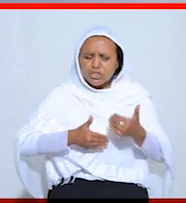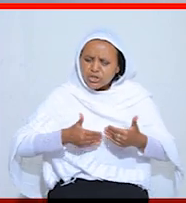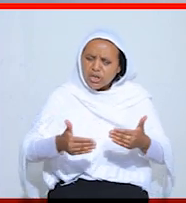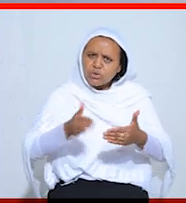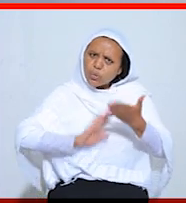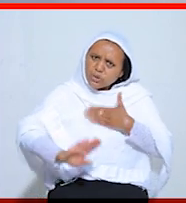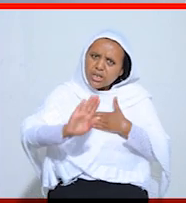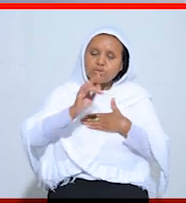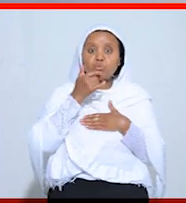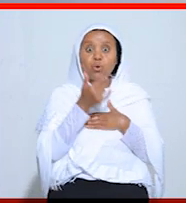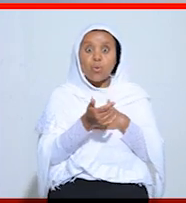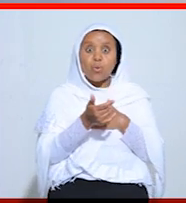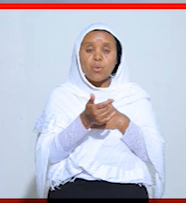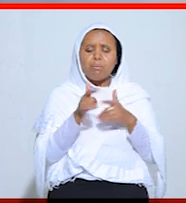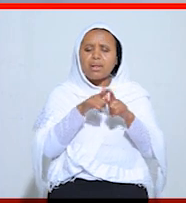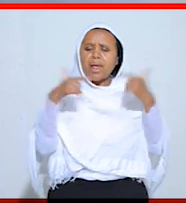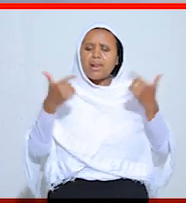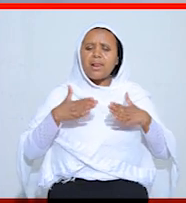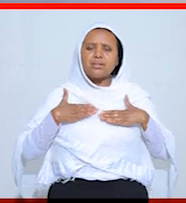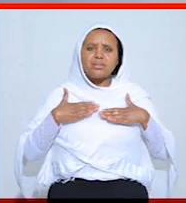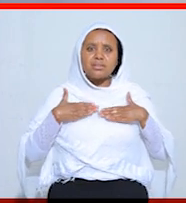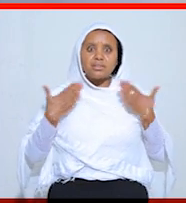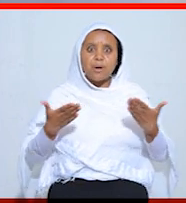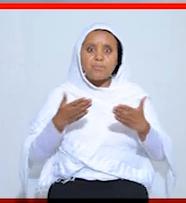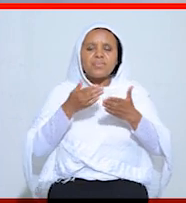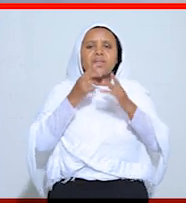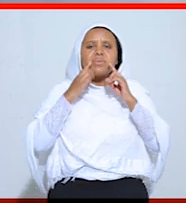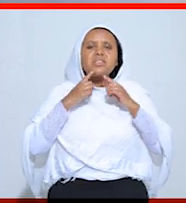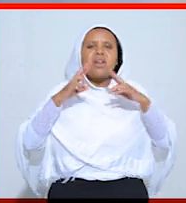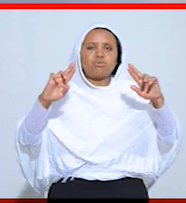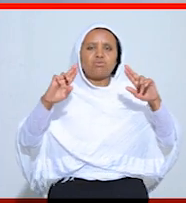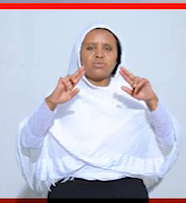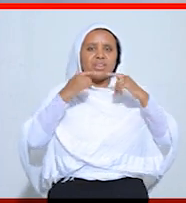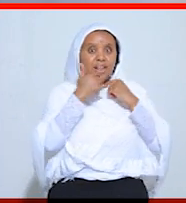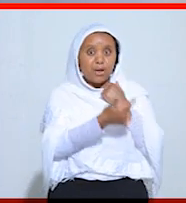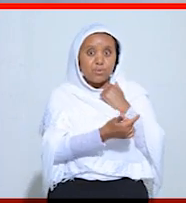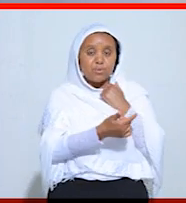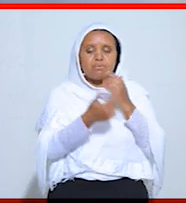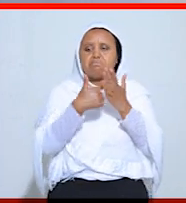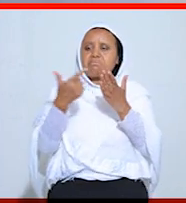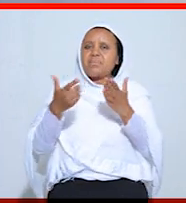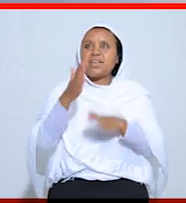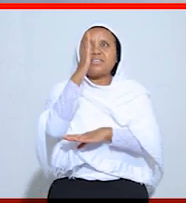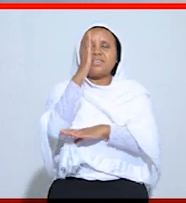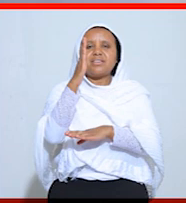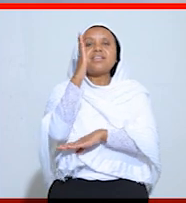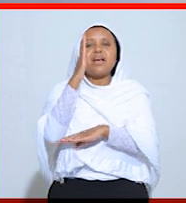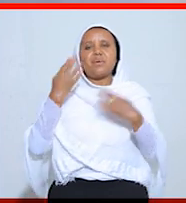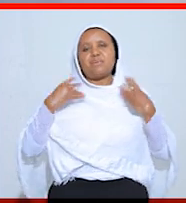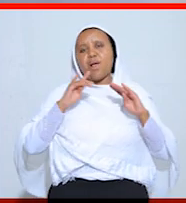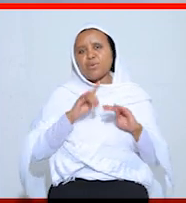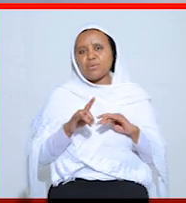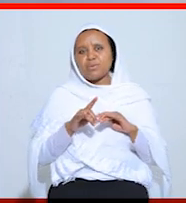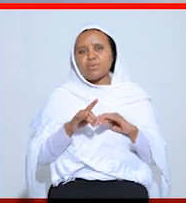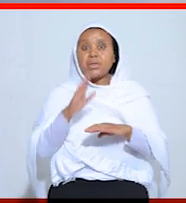ነሽ ትጸንሻለሽ ተወልጃለሽ ብሎ በታላቅ ደስታ ምስራቹን ያበሰረው ይኸው የእግዚአብሔር መልአክ